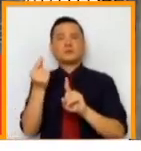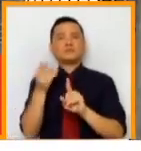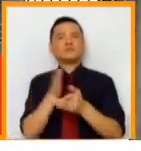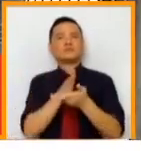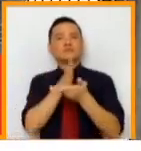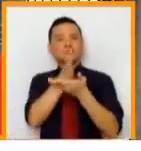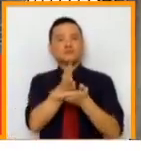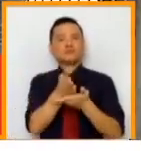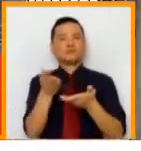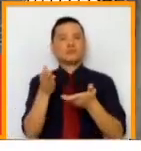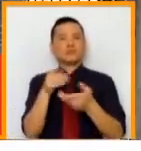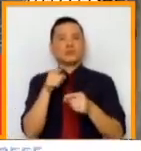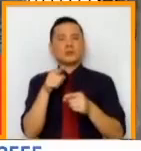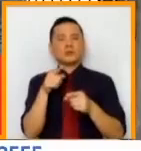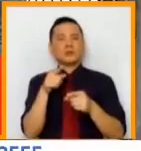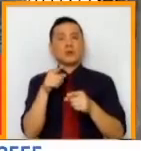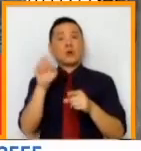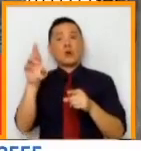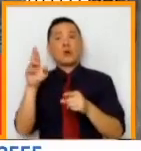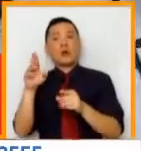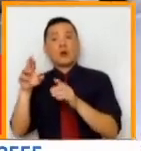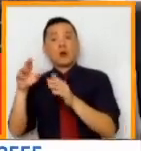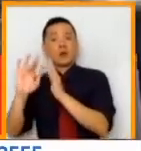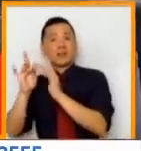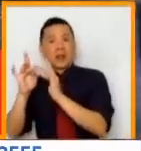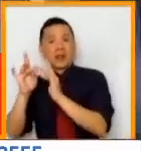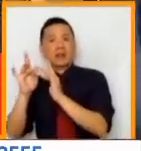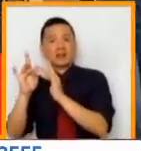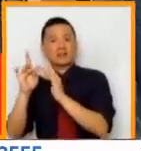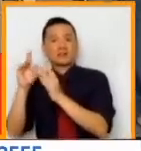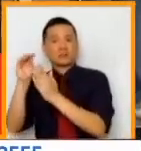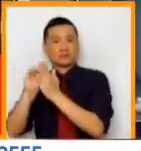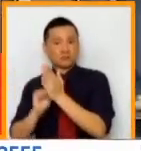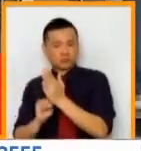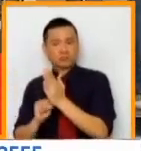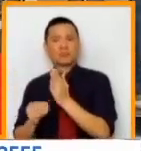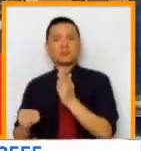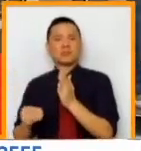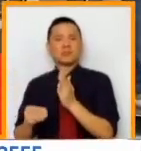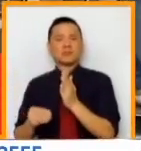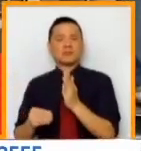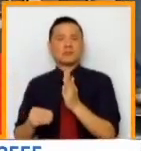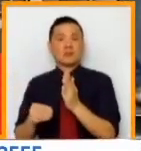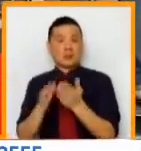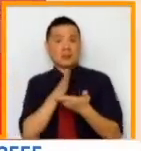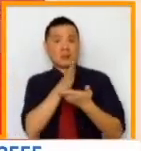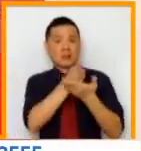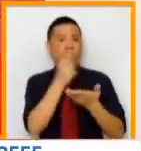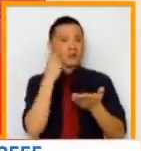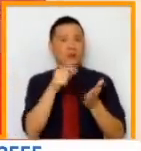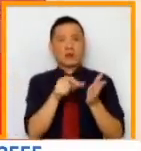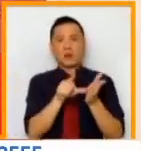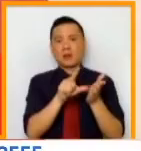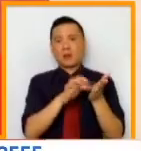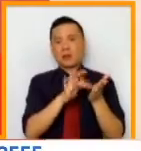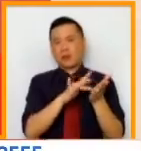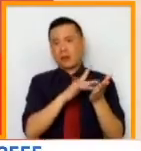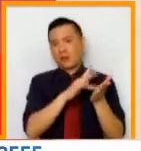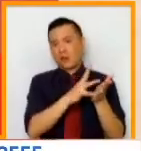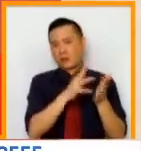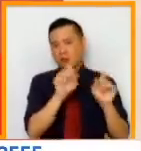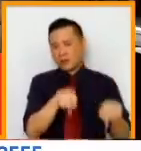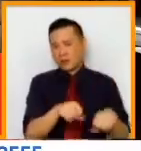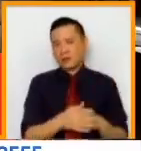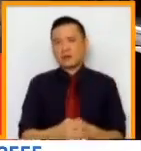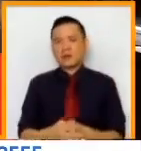registration. Online reactivation po ang gagawin nila. No? Kailangan lang nila Comelec website, nandun po yung instructions, sundin lang nila